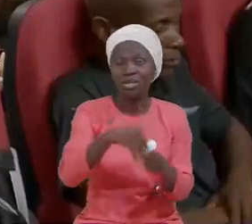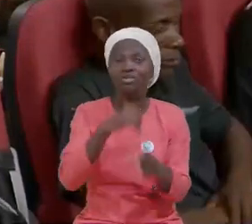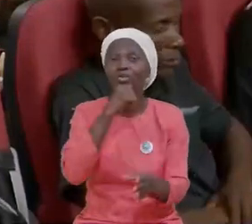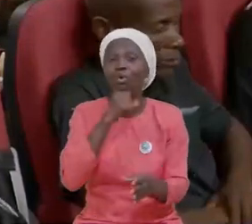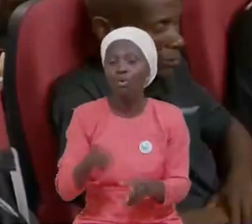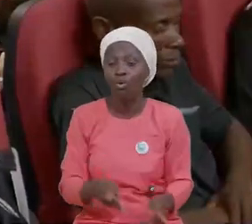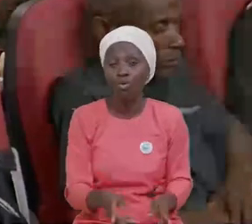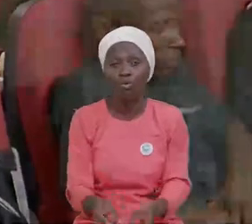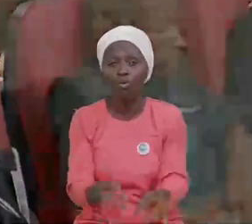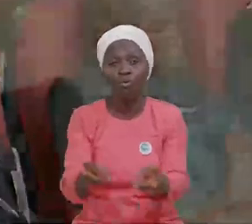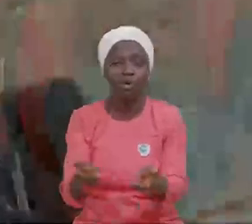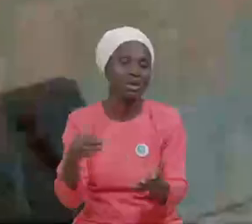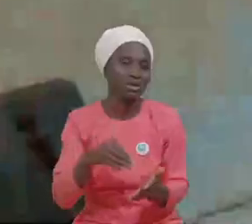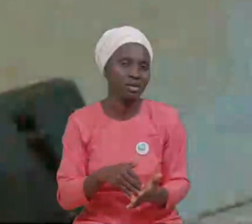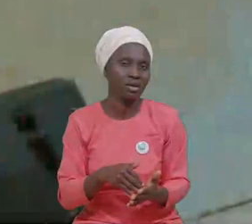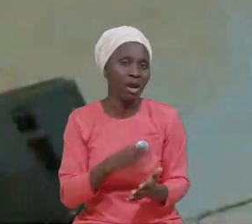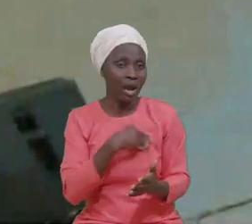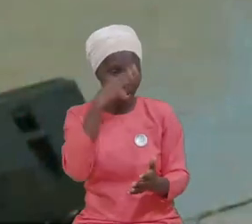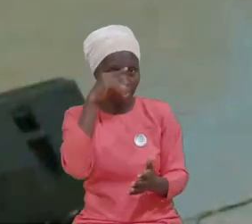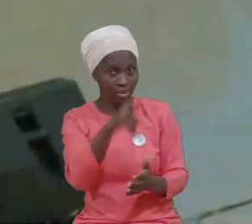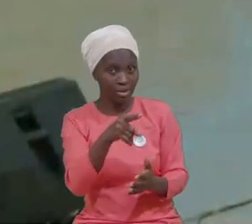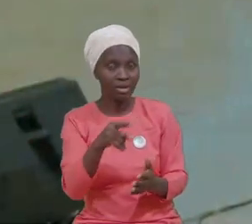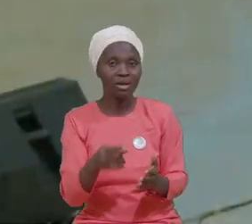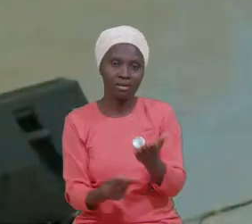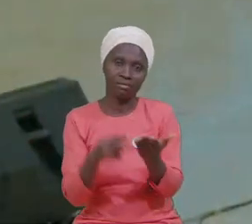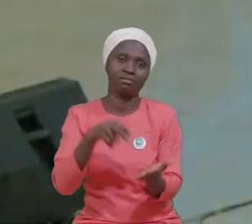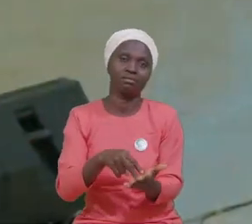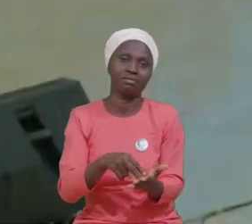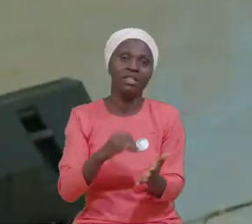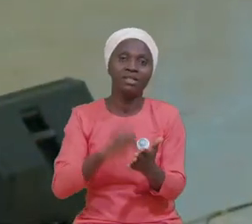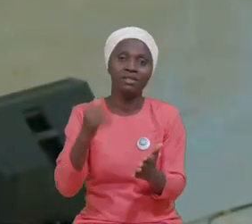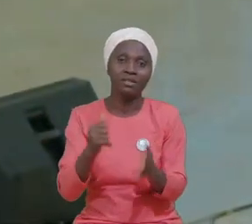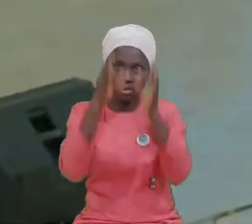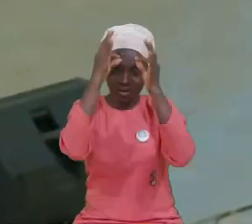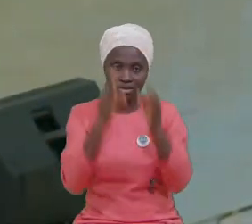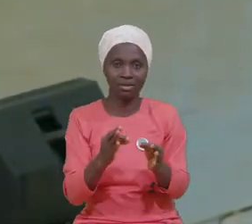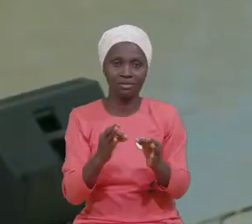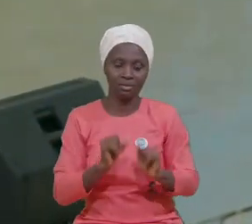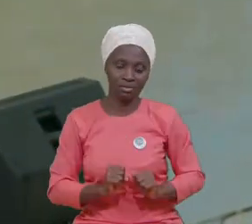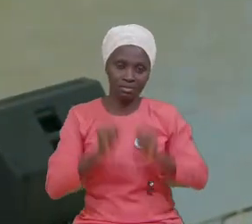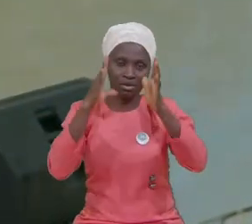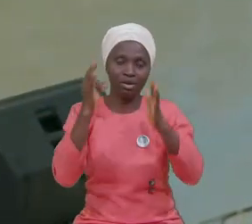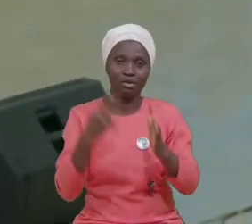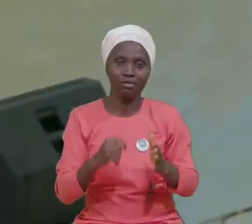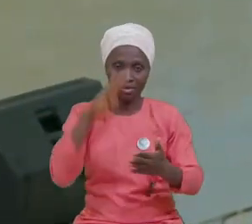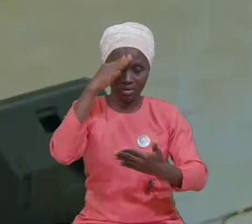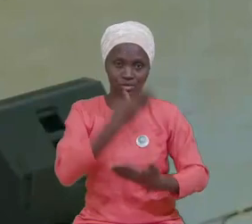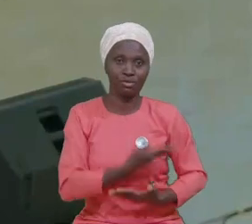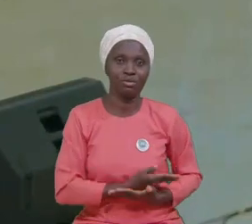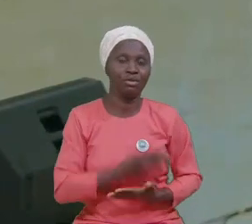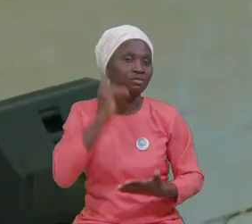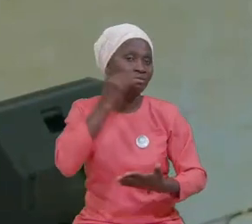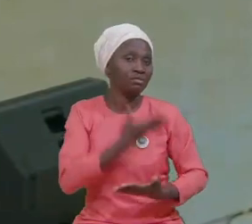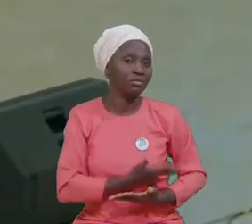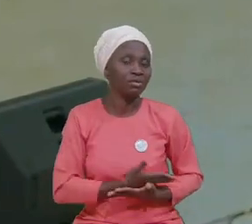dans le passé. Oh, et il se leva. C'est l'engagement décisif des fils, des filles